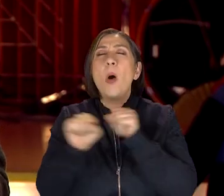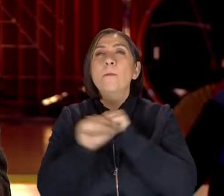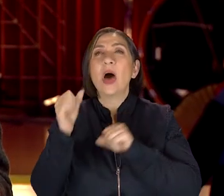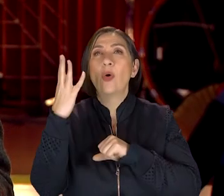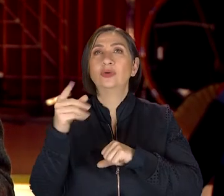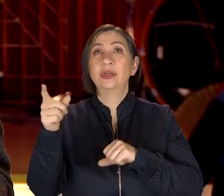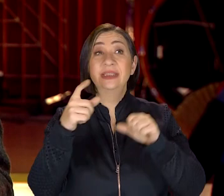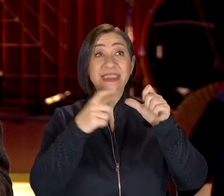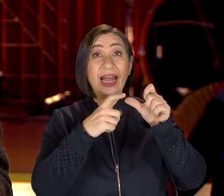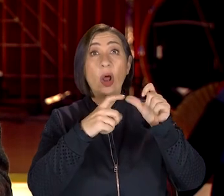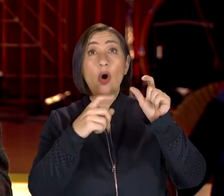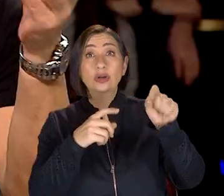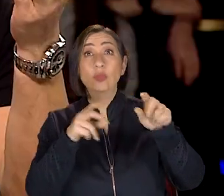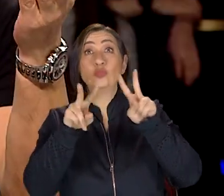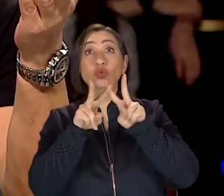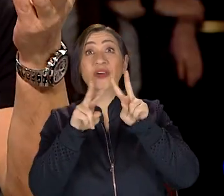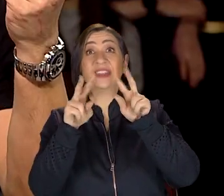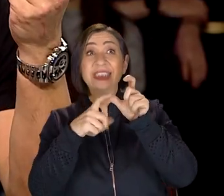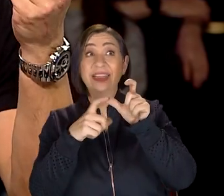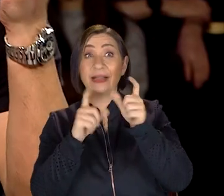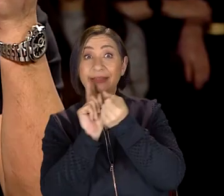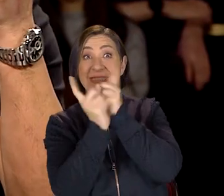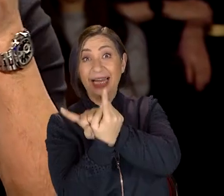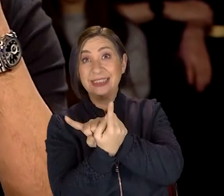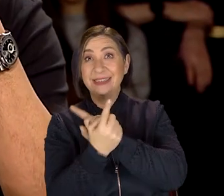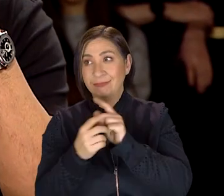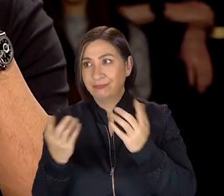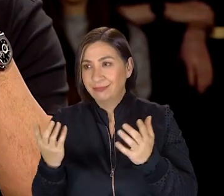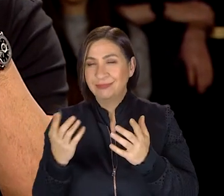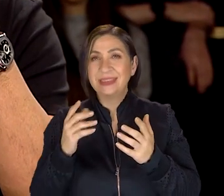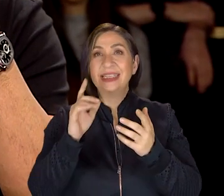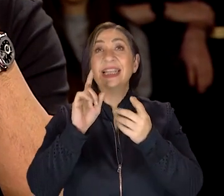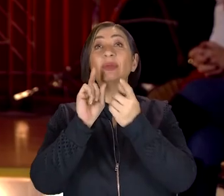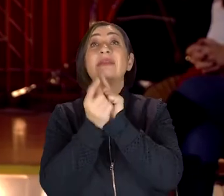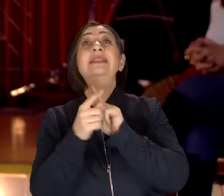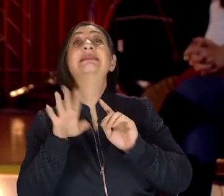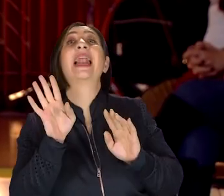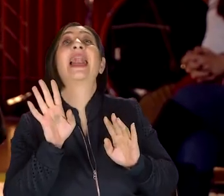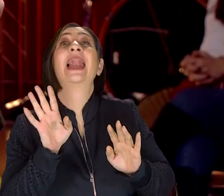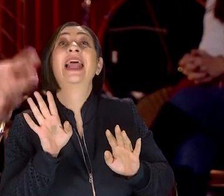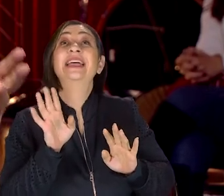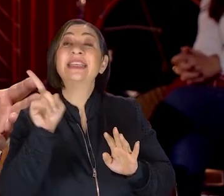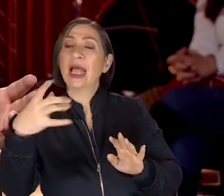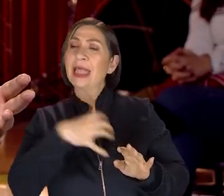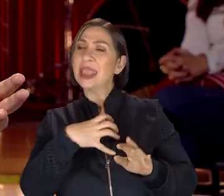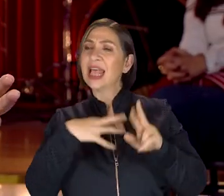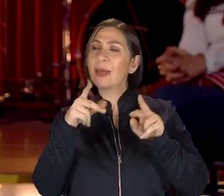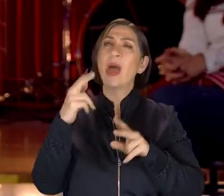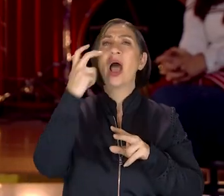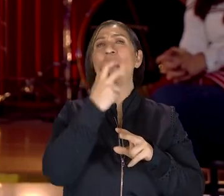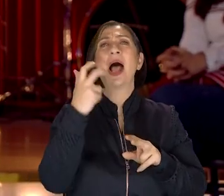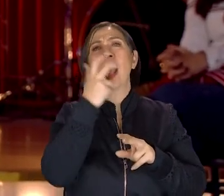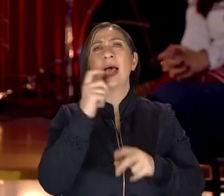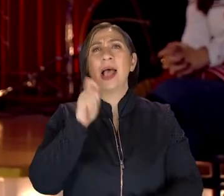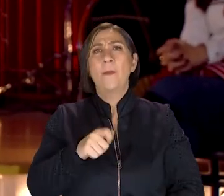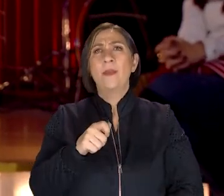Serdar Ortaç'ın tribüt albümü Mustafa Sandal okusun. Ters köşe, enteresan yani, bir fikir. Hayır, onun ters köşesi değil. Sen kendin gibi yap.